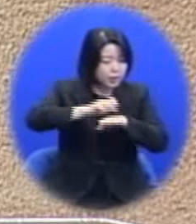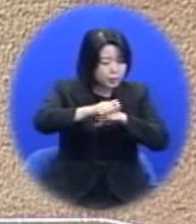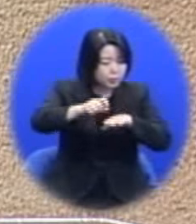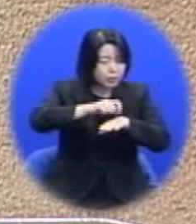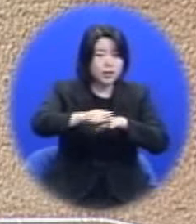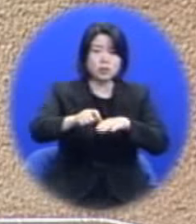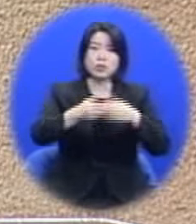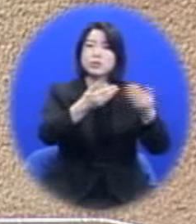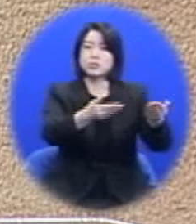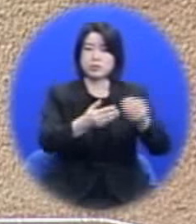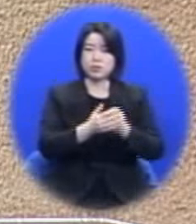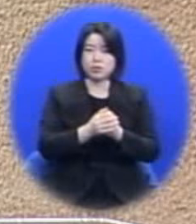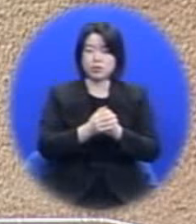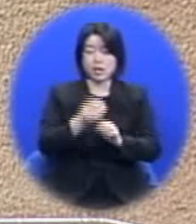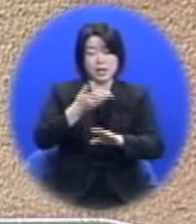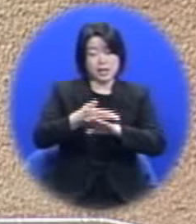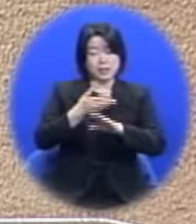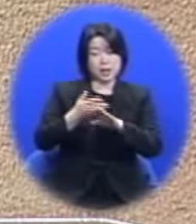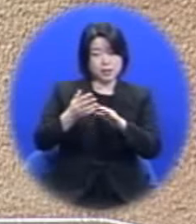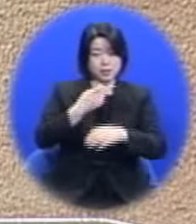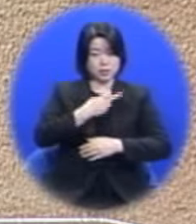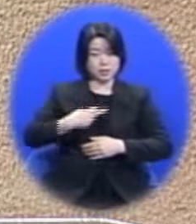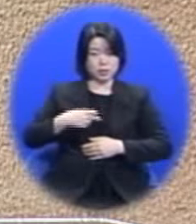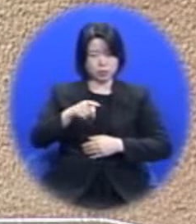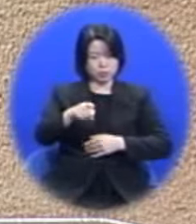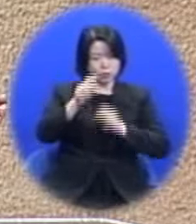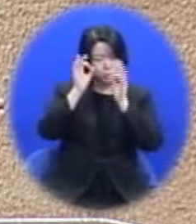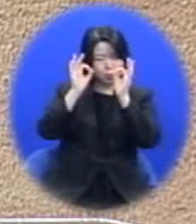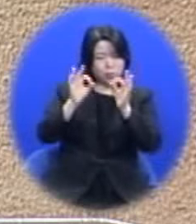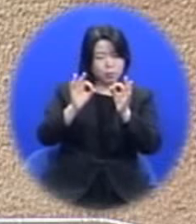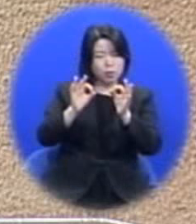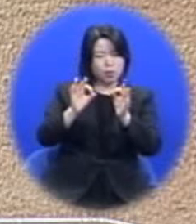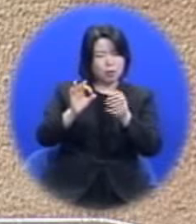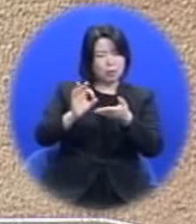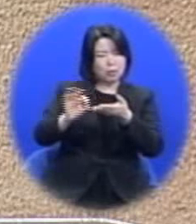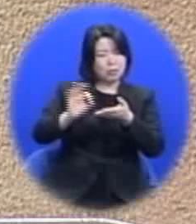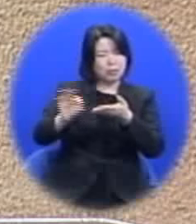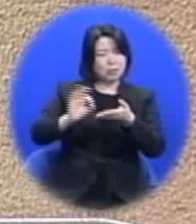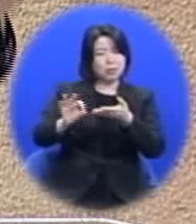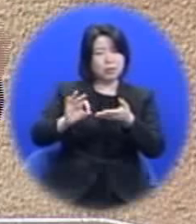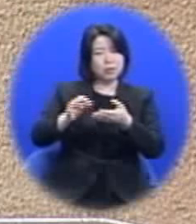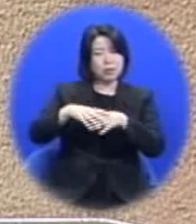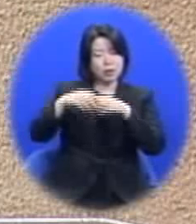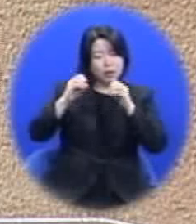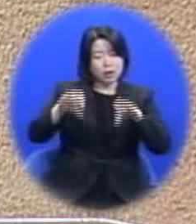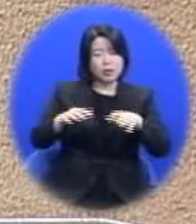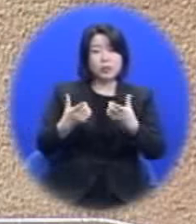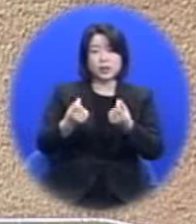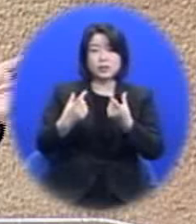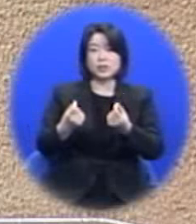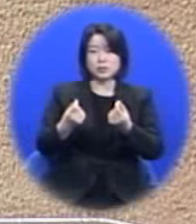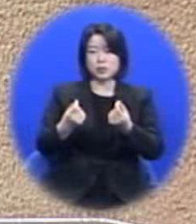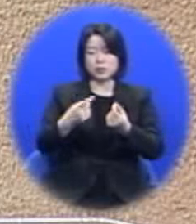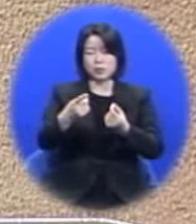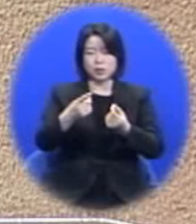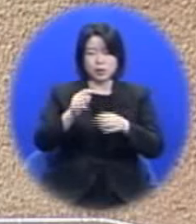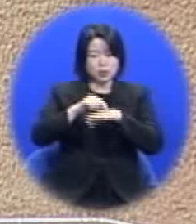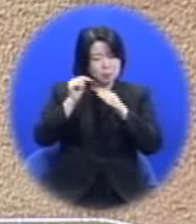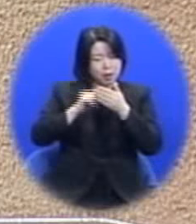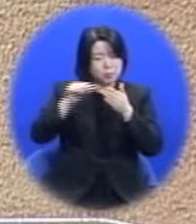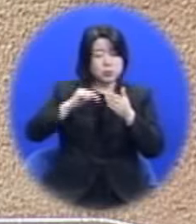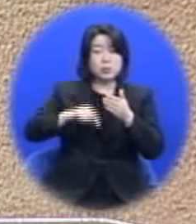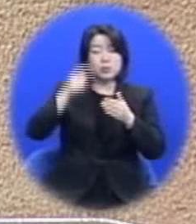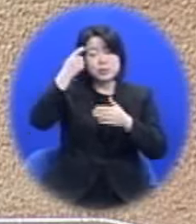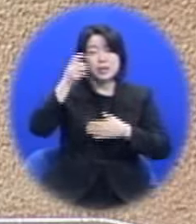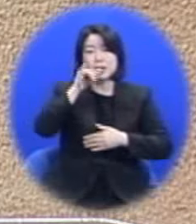물론 다른 제자들도 그게 너무 낭비 같아서 다 놀랬지만 유난히 화를 낸 제자가 가른